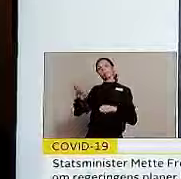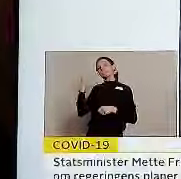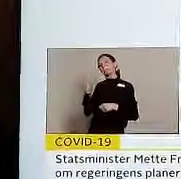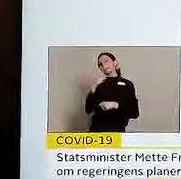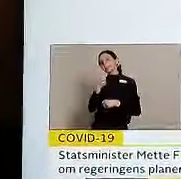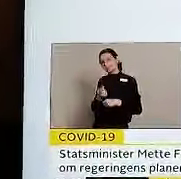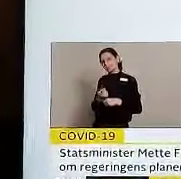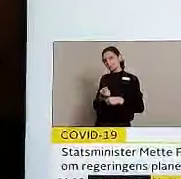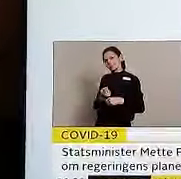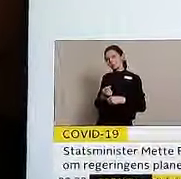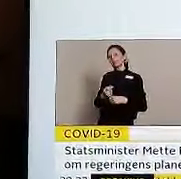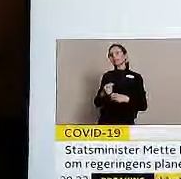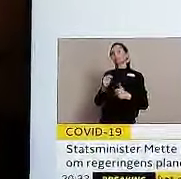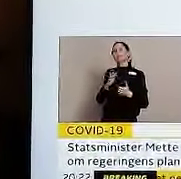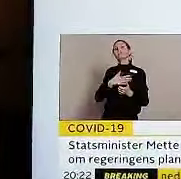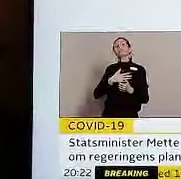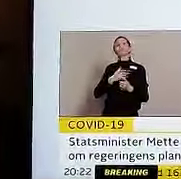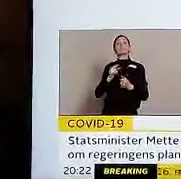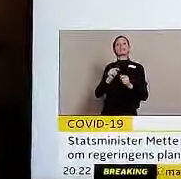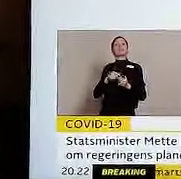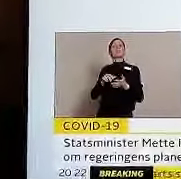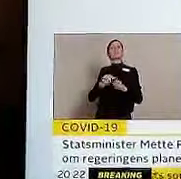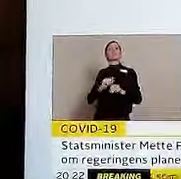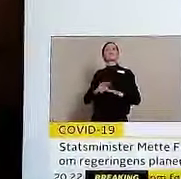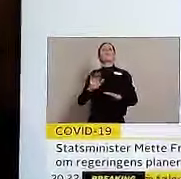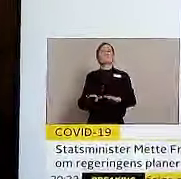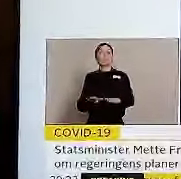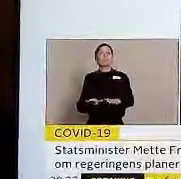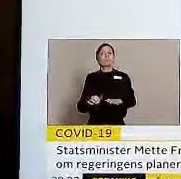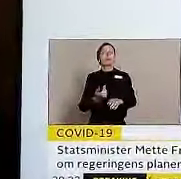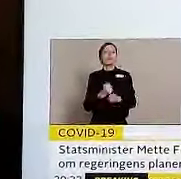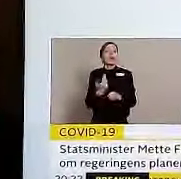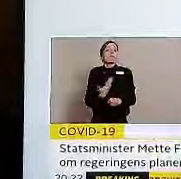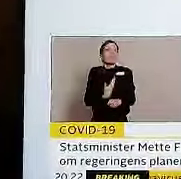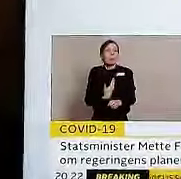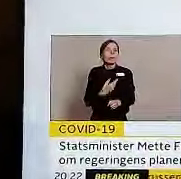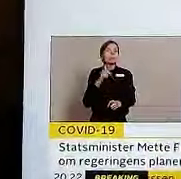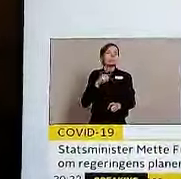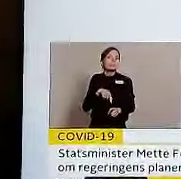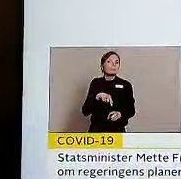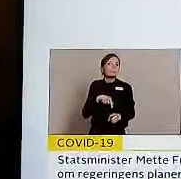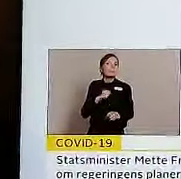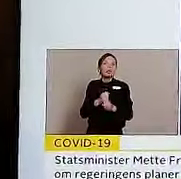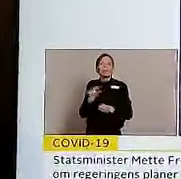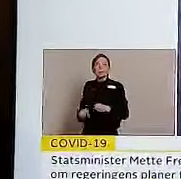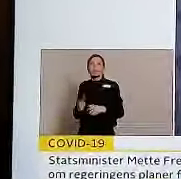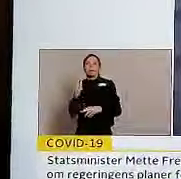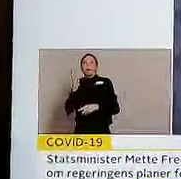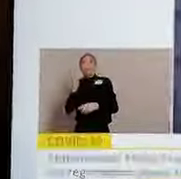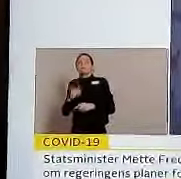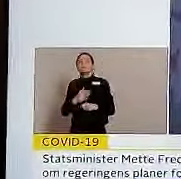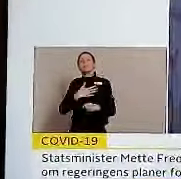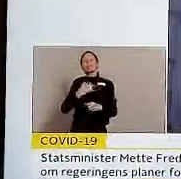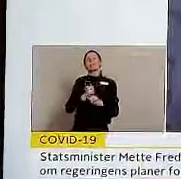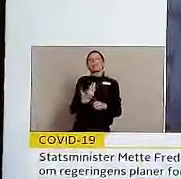At vi heller vil gå et skridt for langt end et skridt for kort. Når vi nu skal i gang med